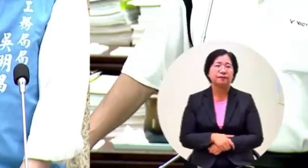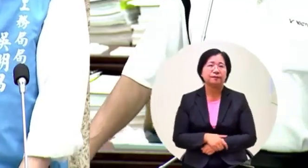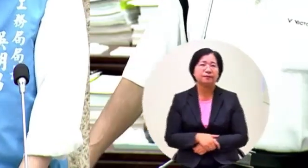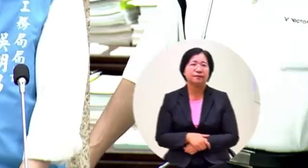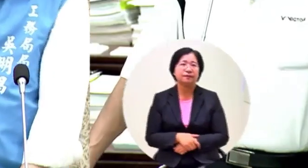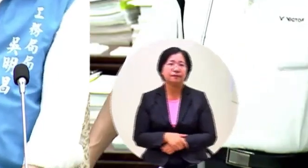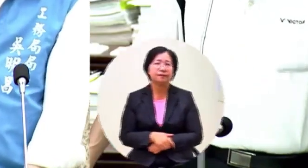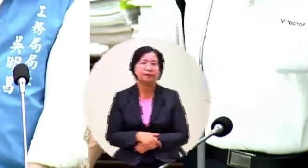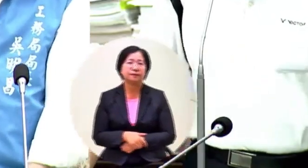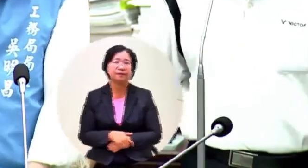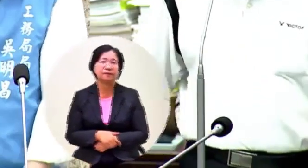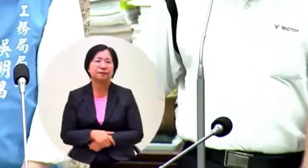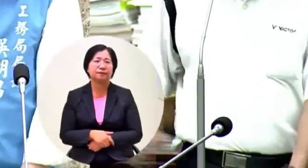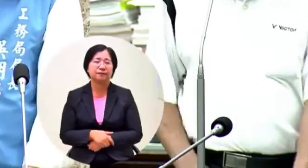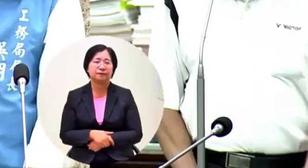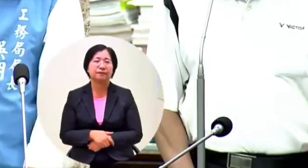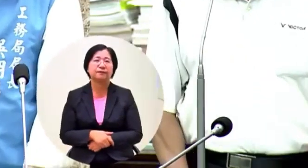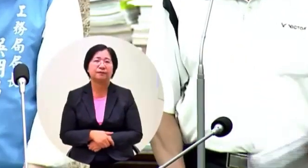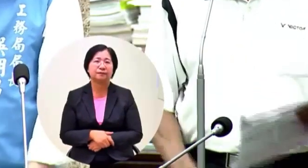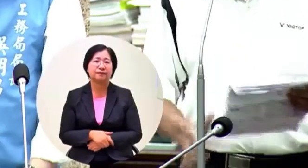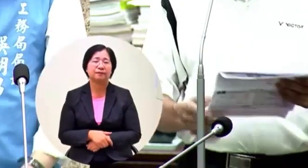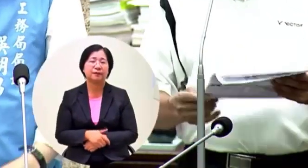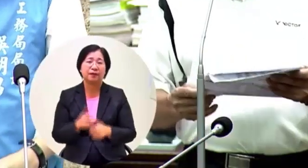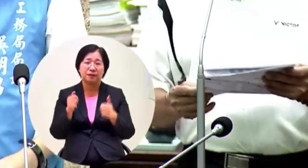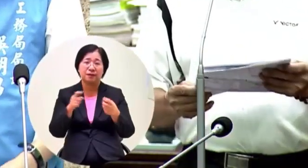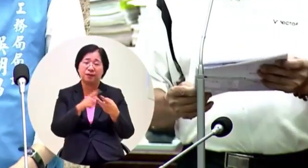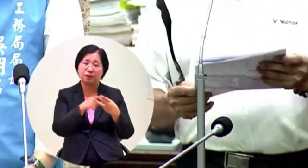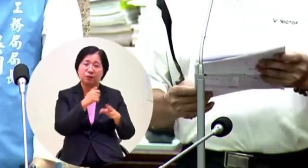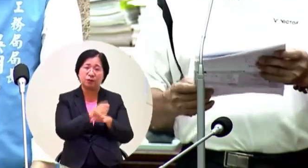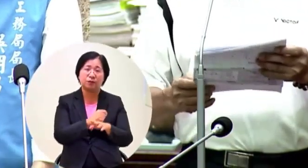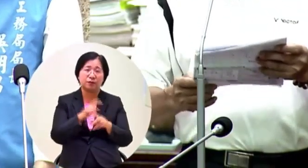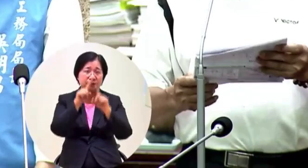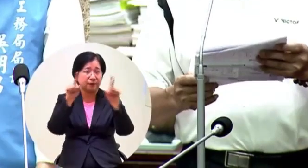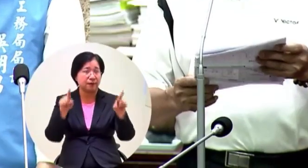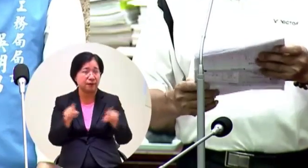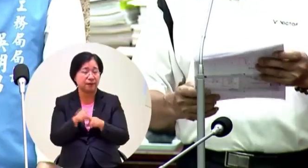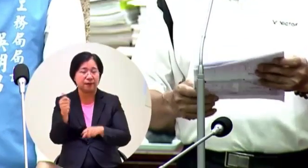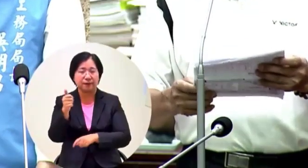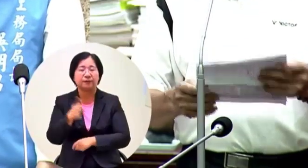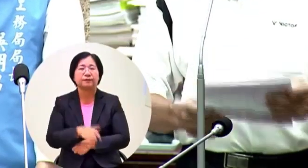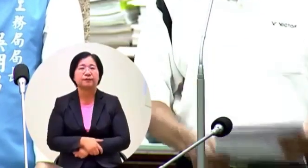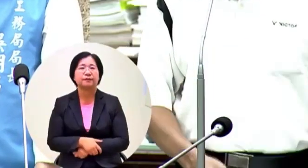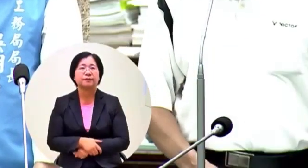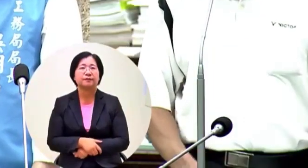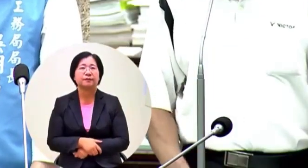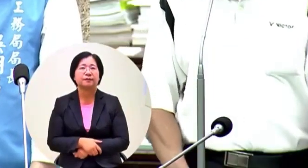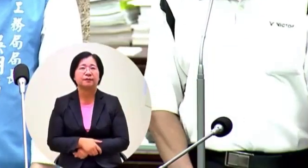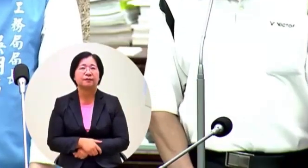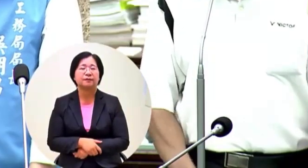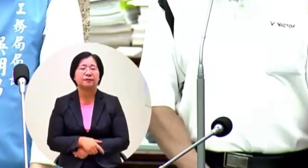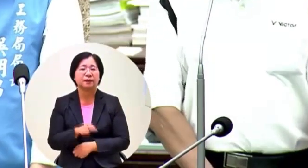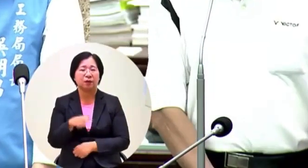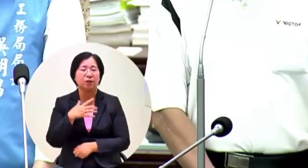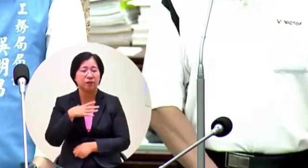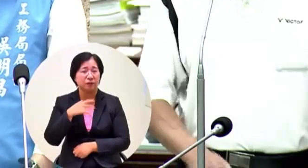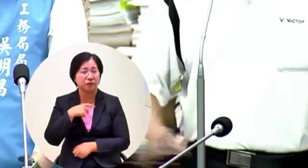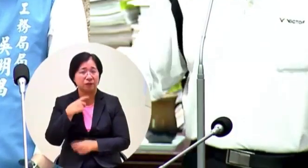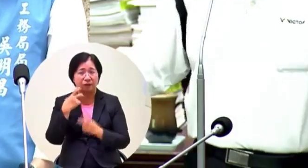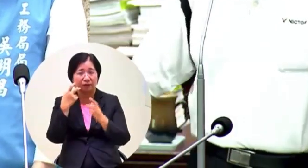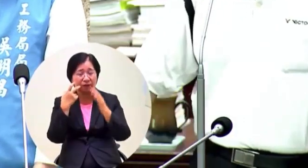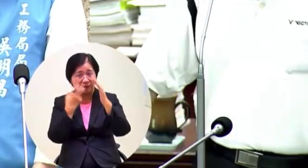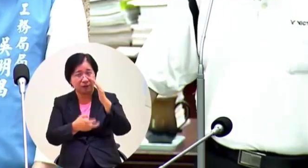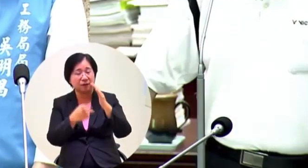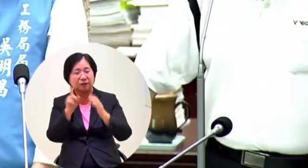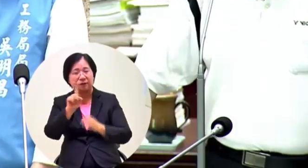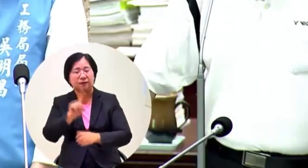谢谢主席。喂，谢谢主席，谢谢张议员啊。 这个 我们来了解看看啊，因为我们现在